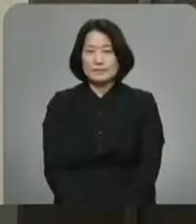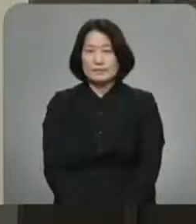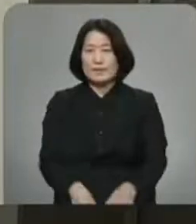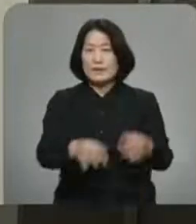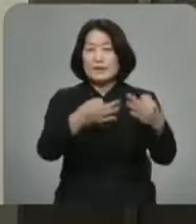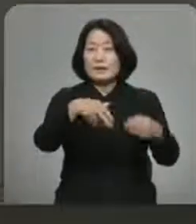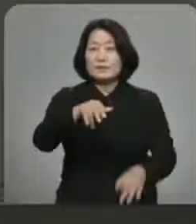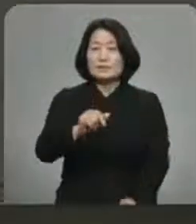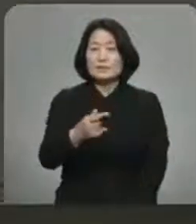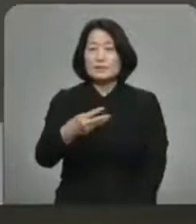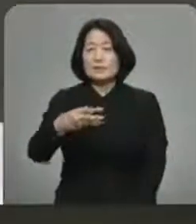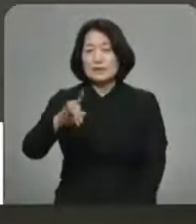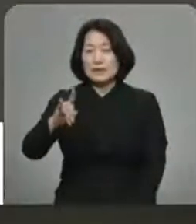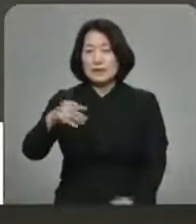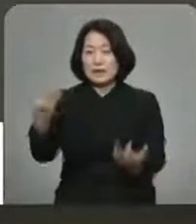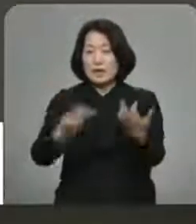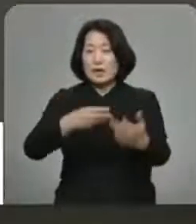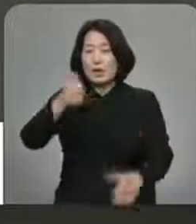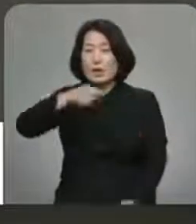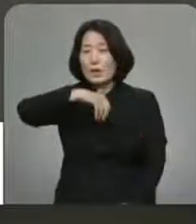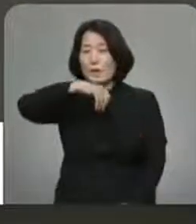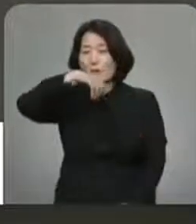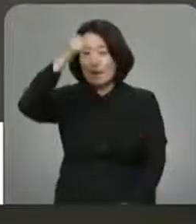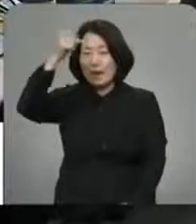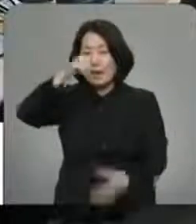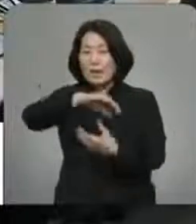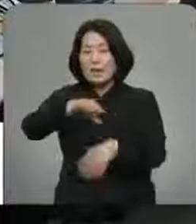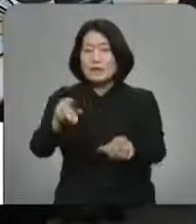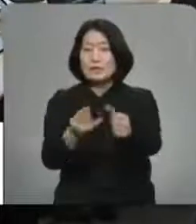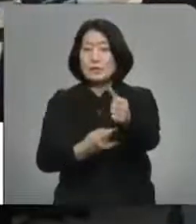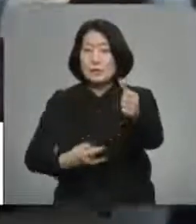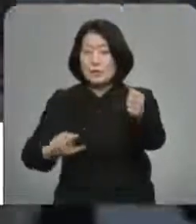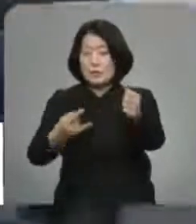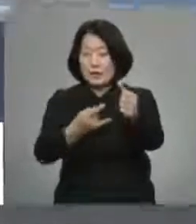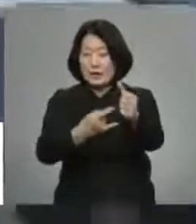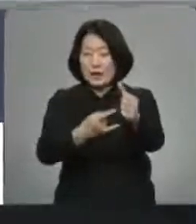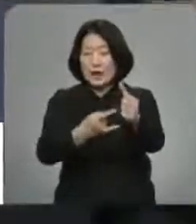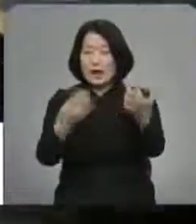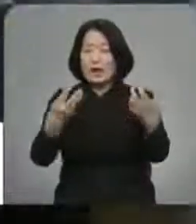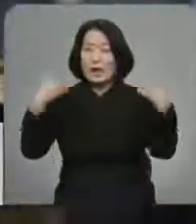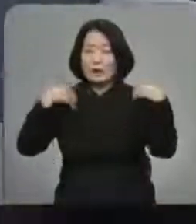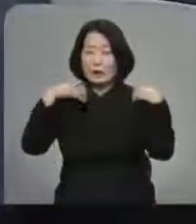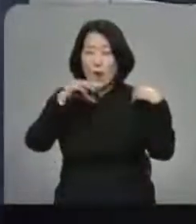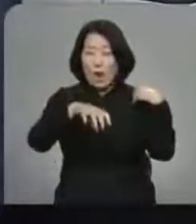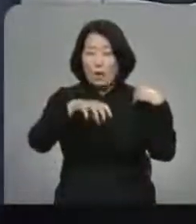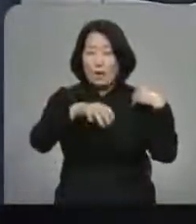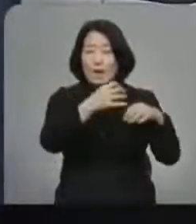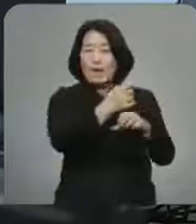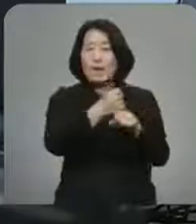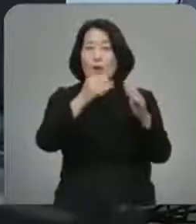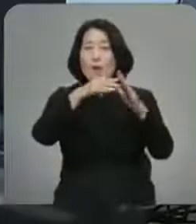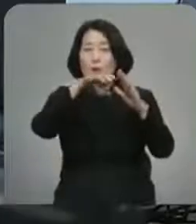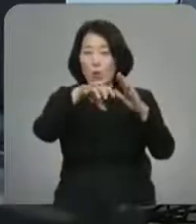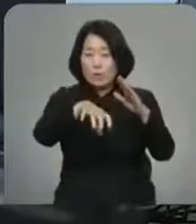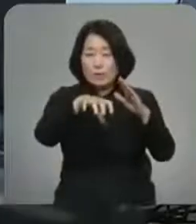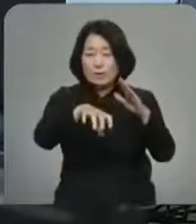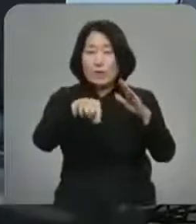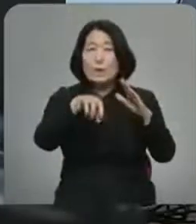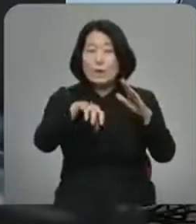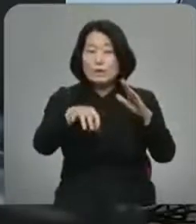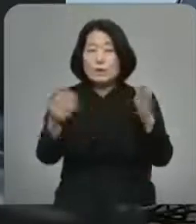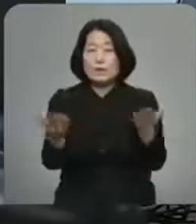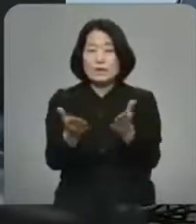김진태 강원도지사 당선인의 강원도지사직 인수위원회가 강원도청 앞 옛 강원연구원 자리에 둥지를